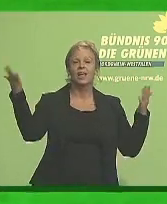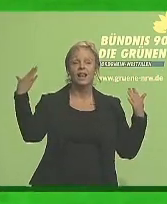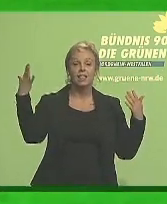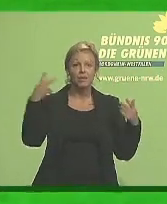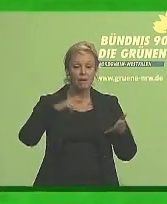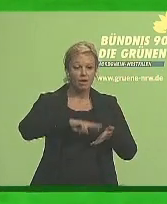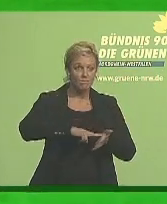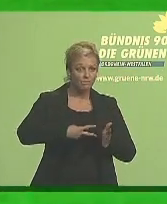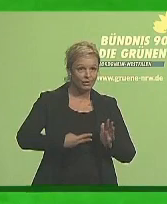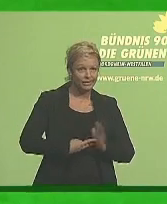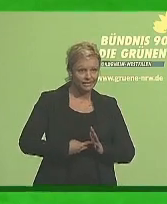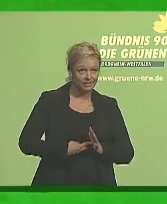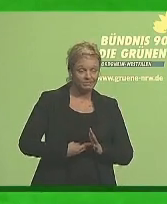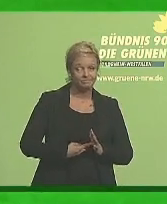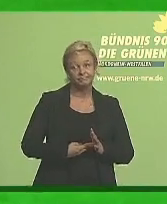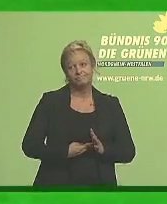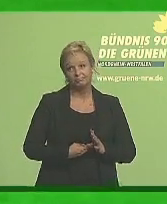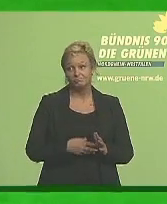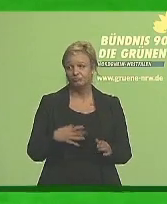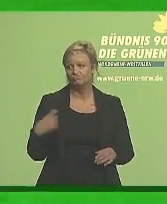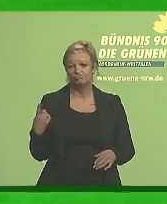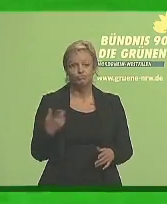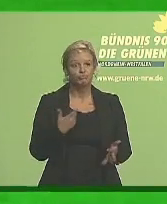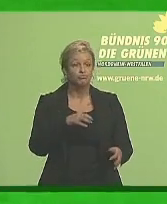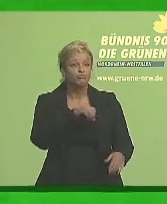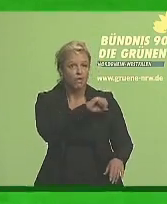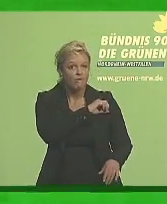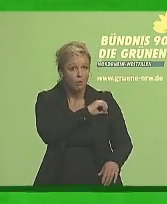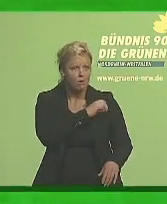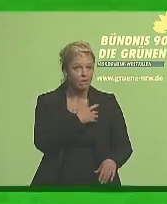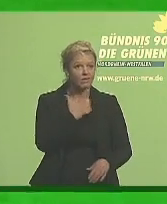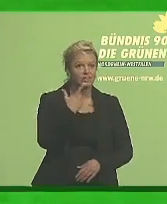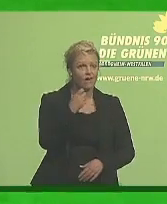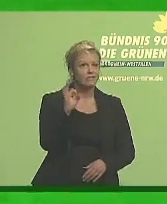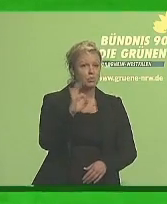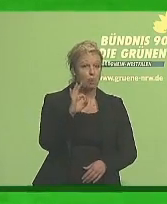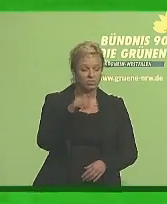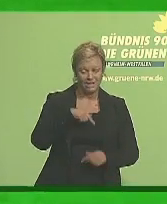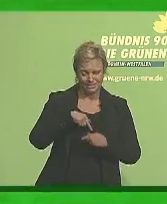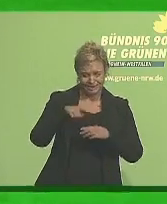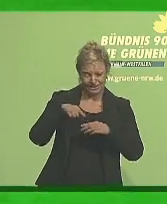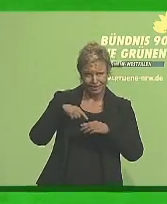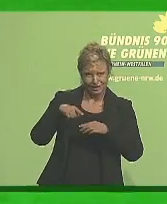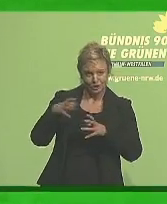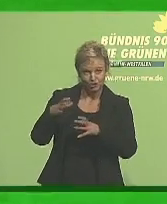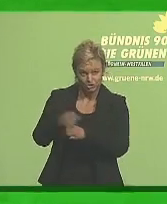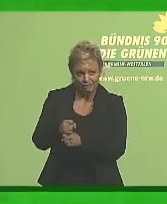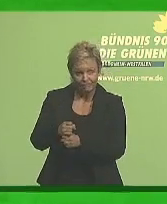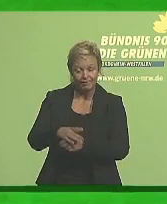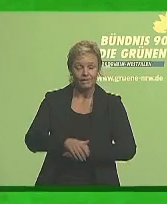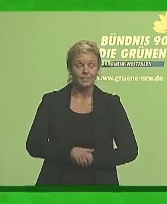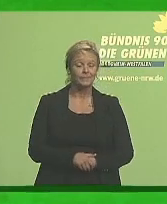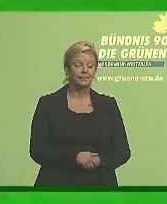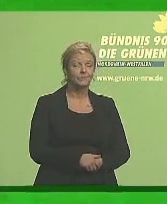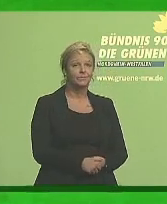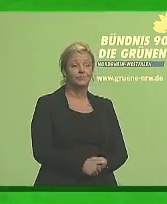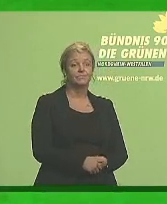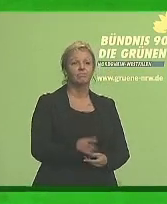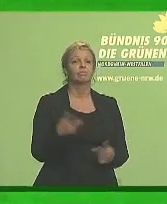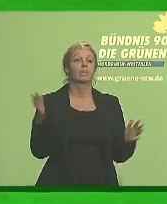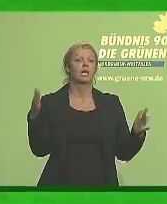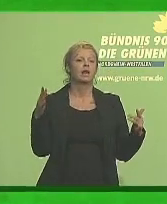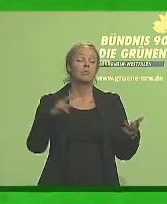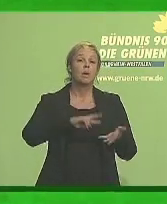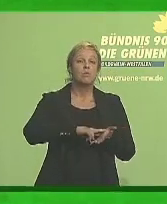Klimapolitik, wir sind eigentlich erfolgreich. Das 20%-Ziel, das ist fast geschafft. Klimapolitik, das